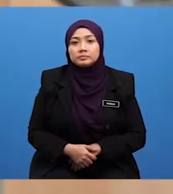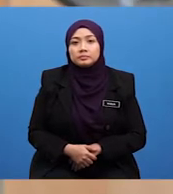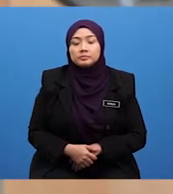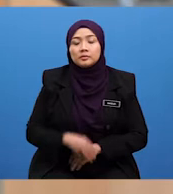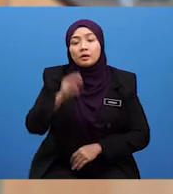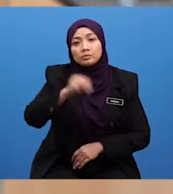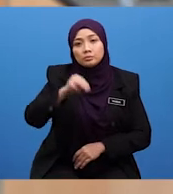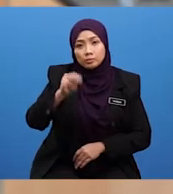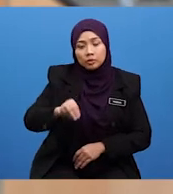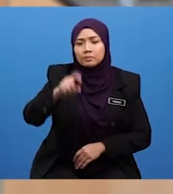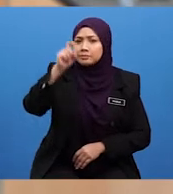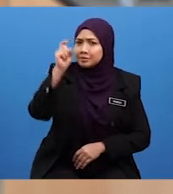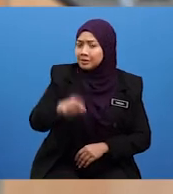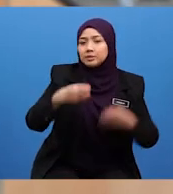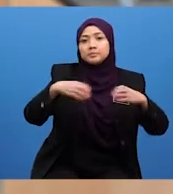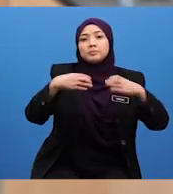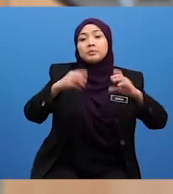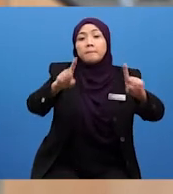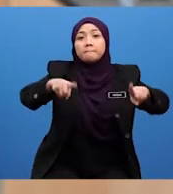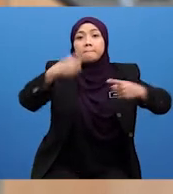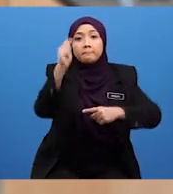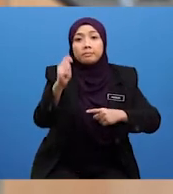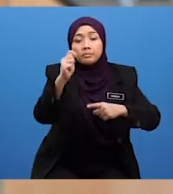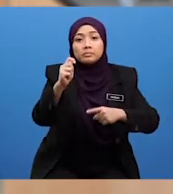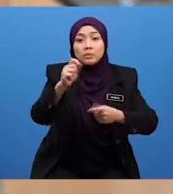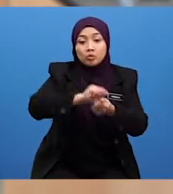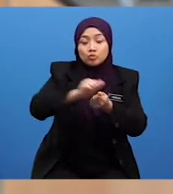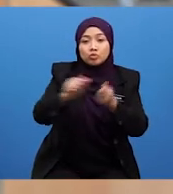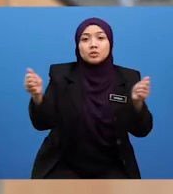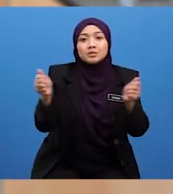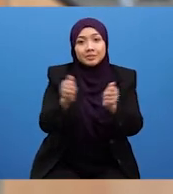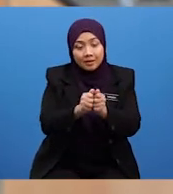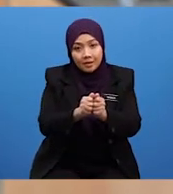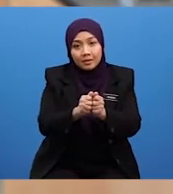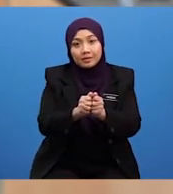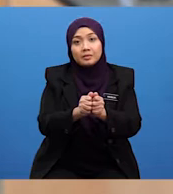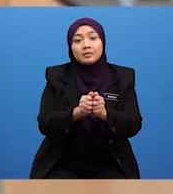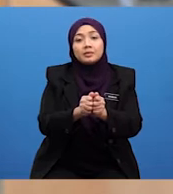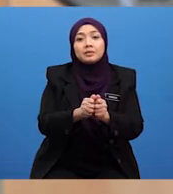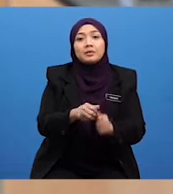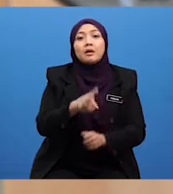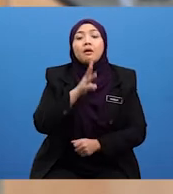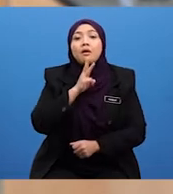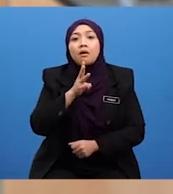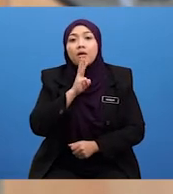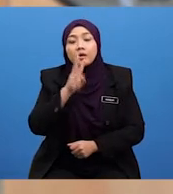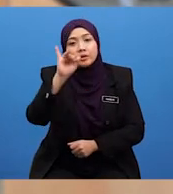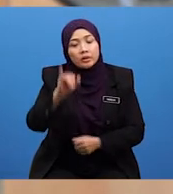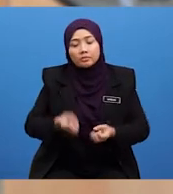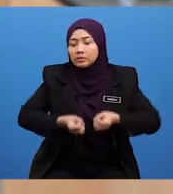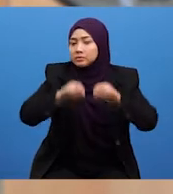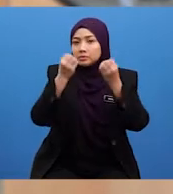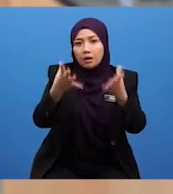Ya, murid-murid harus mencuci bahagian yang kena asid atau alkali dengan air